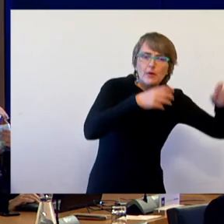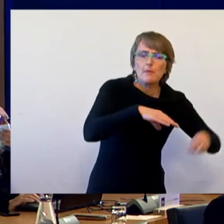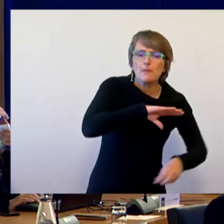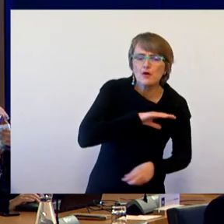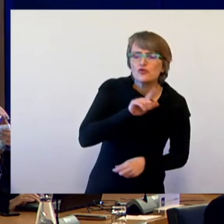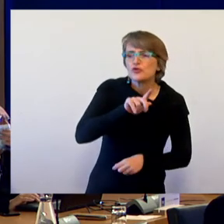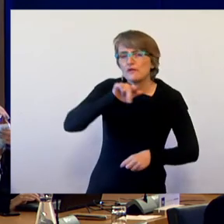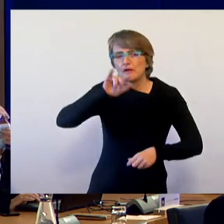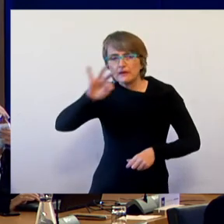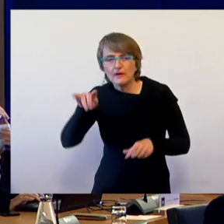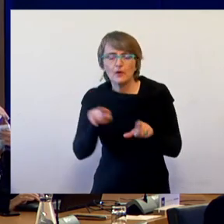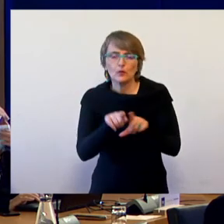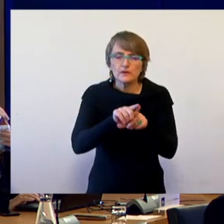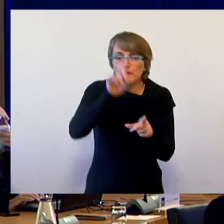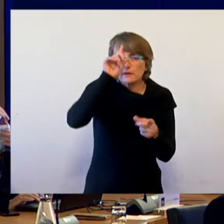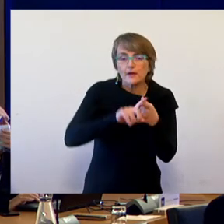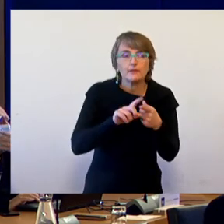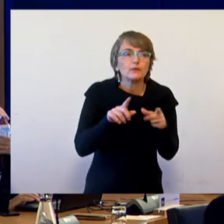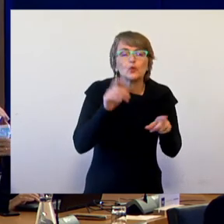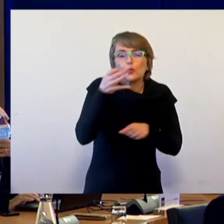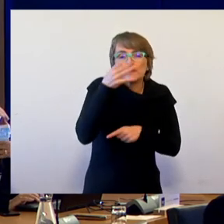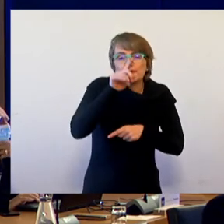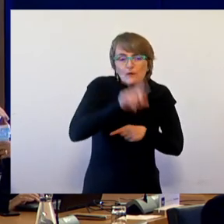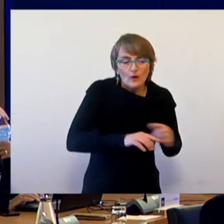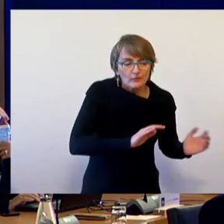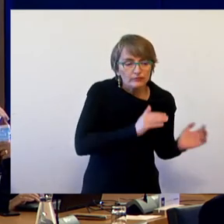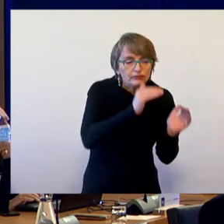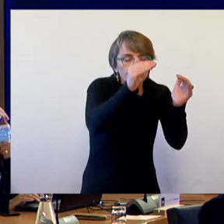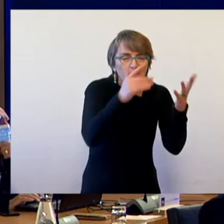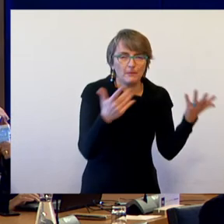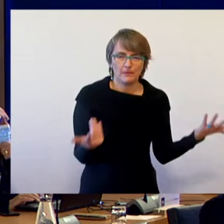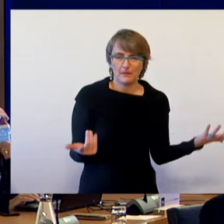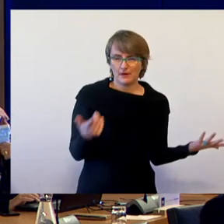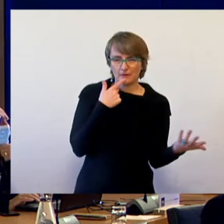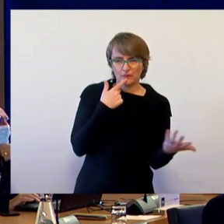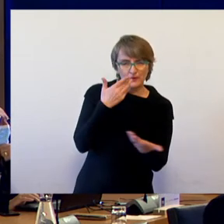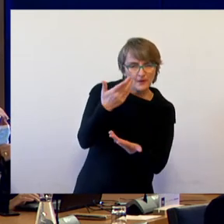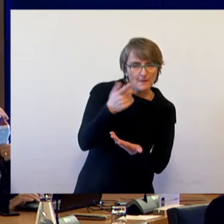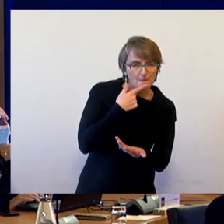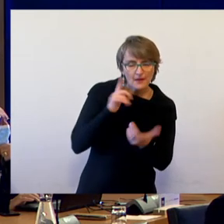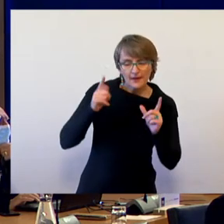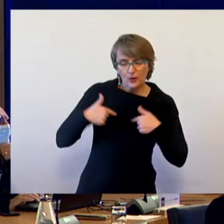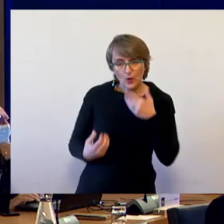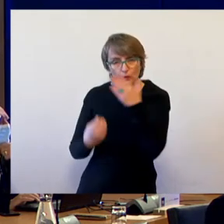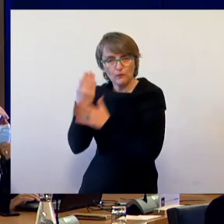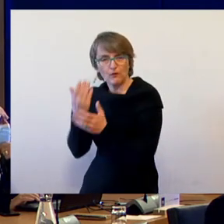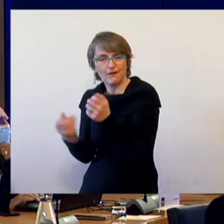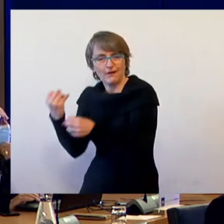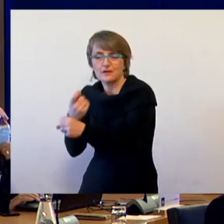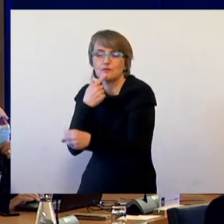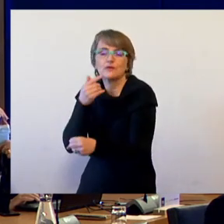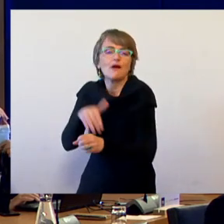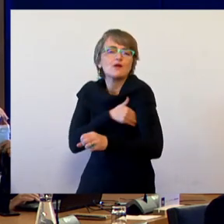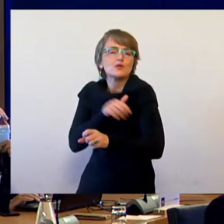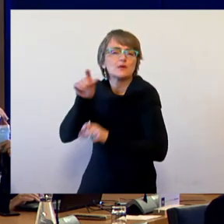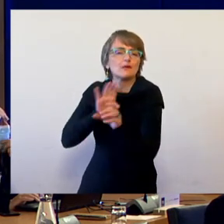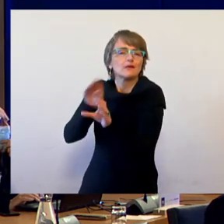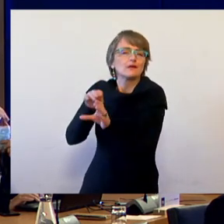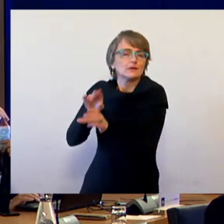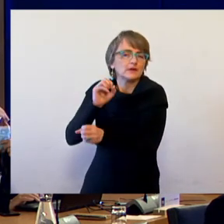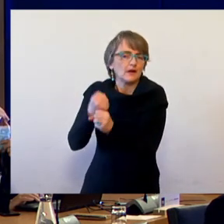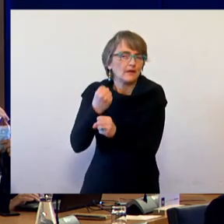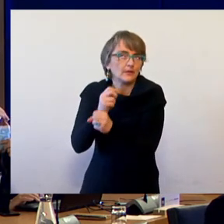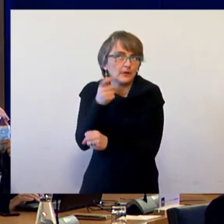aussi internes. Alors là, vous listez, là, évidemment, s'il y a des nouvelles créations, s'il y a une nouvelle création d'école, on se doute que vous allez mettre des agents pour tenir l'école, mais il n'y a